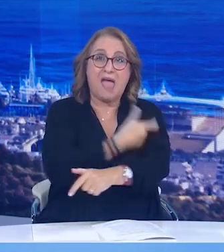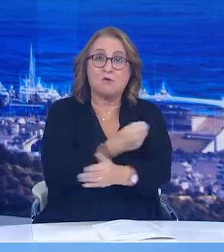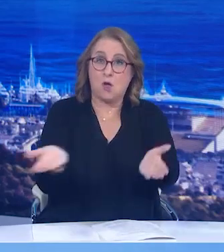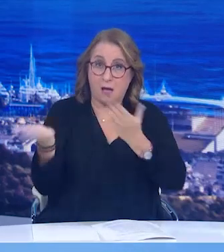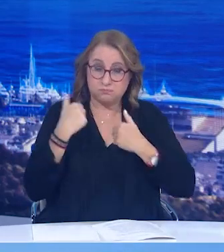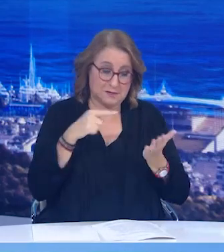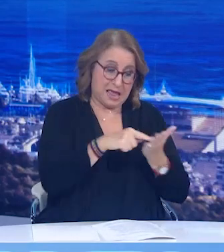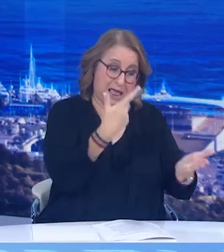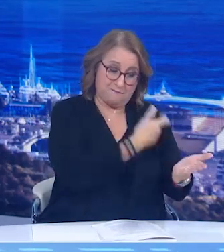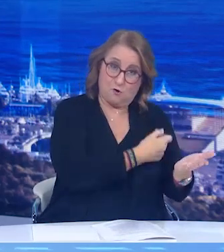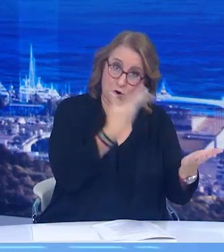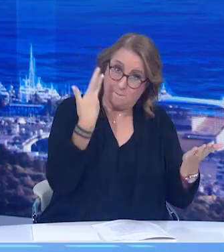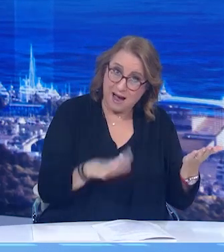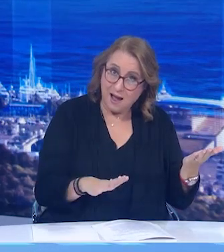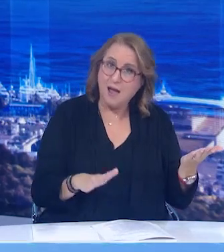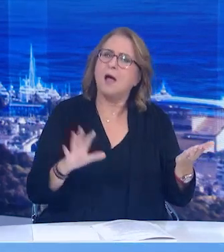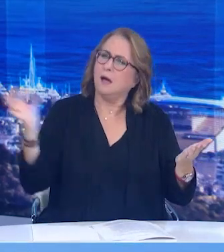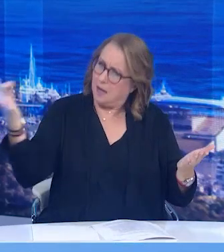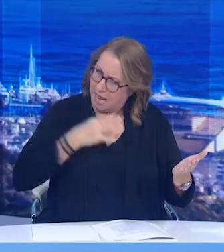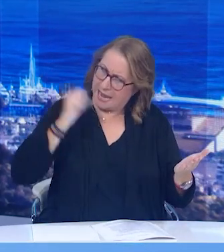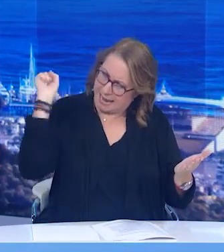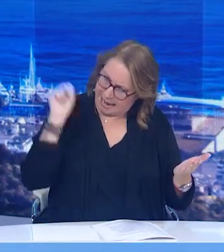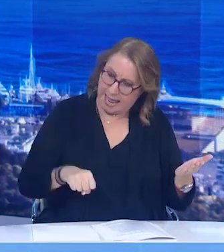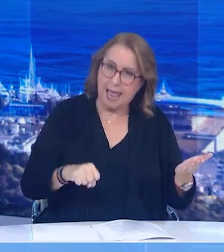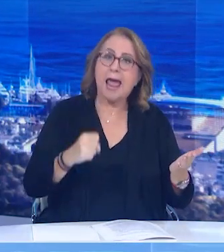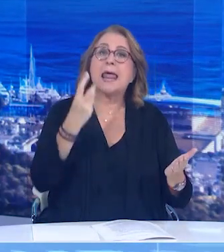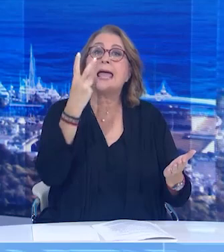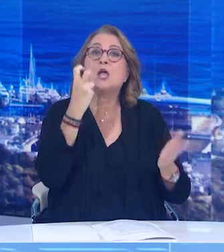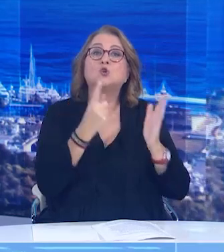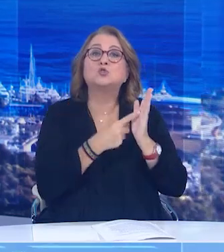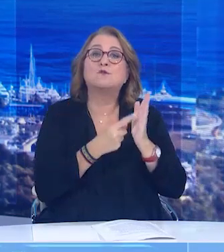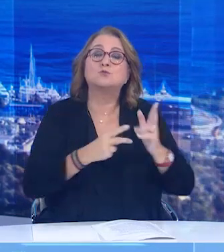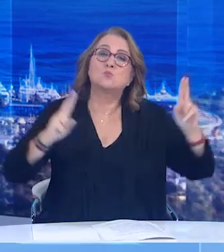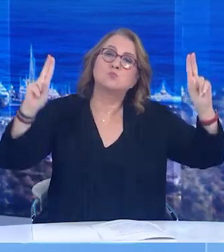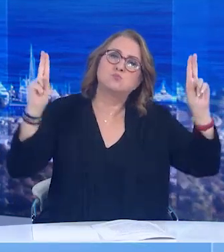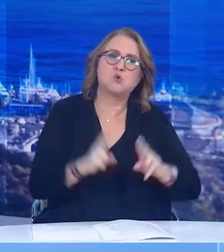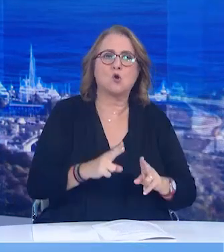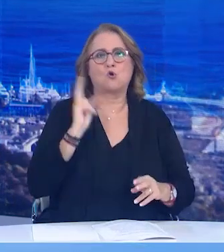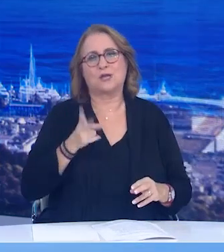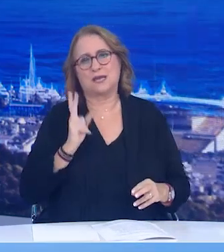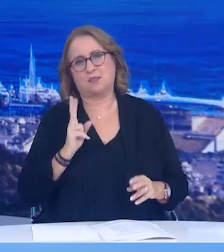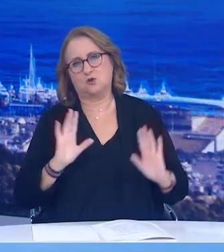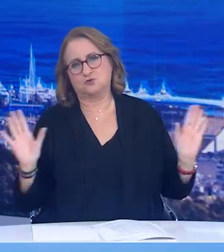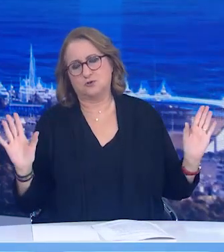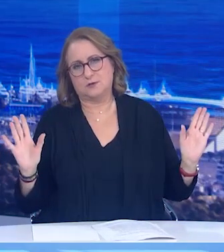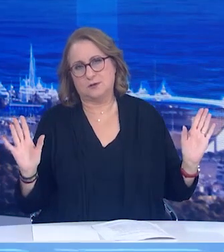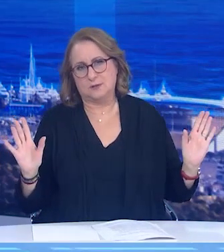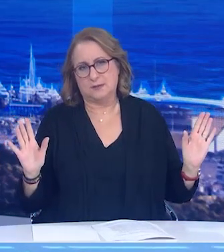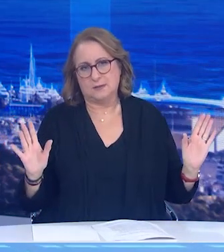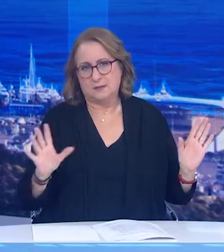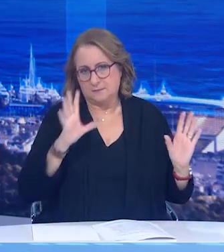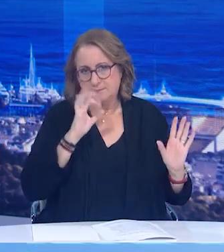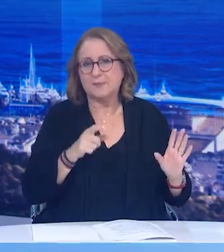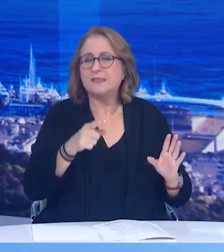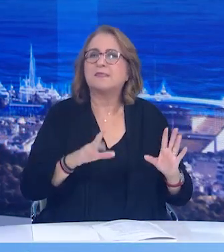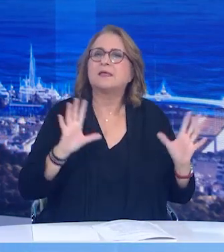θυμόμαστε. Σώζει ζωές, προστατεύει πάρα πολύ. Αυτό πρέπει να θυμόμαστε. Ειδικά μεγαλύτεροι άνθρωποι, αλλά και όλος ο πληθυσμός είναι σημαντικό. Δηλαδή η